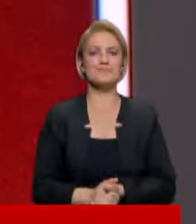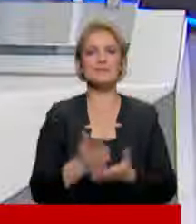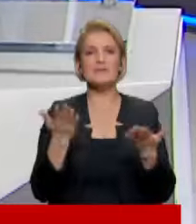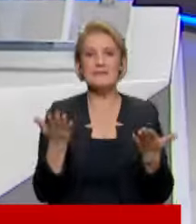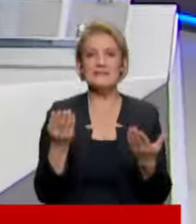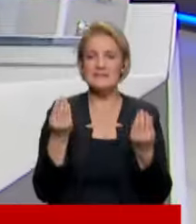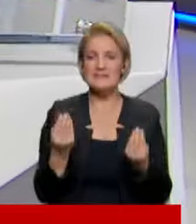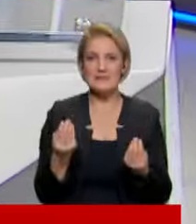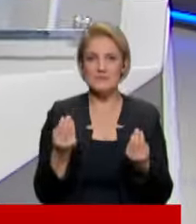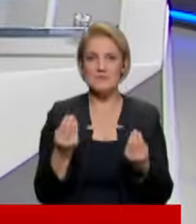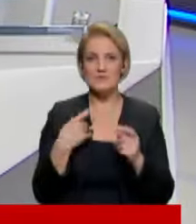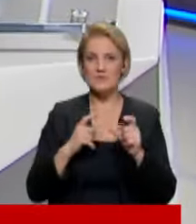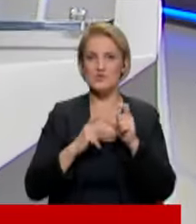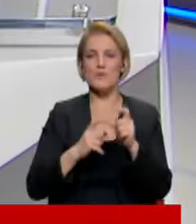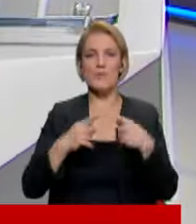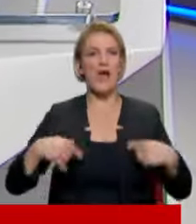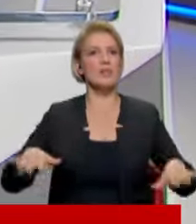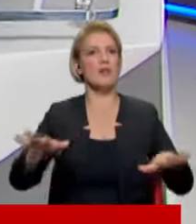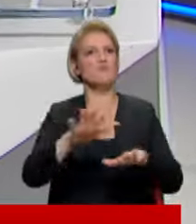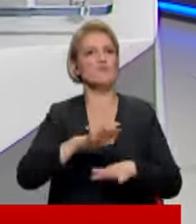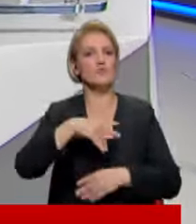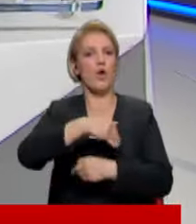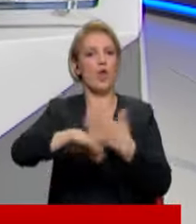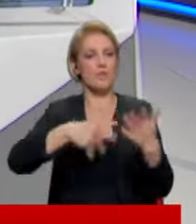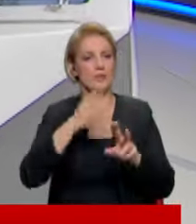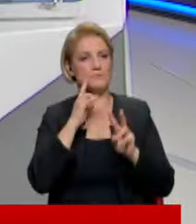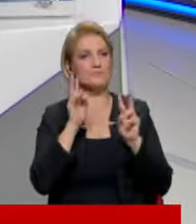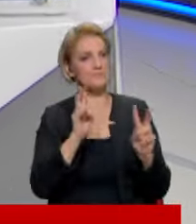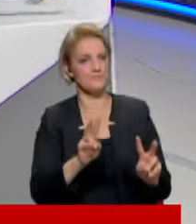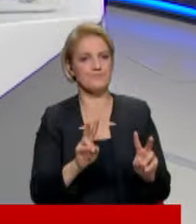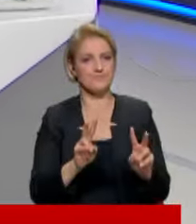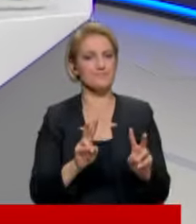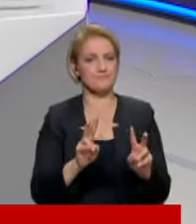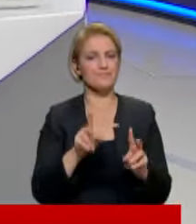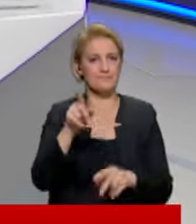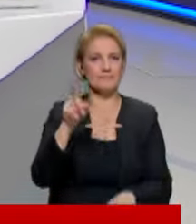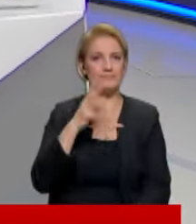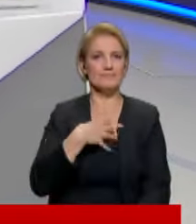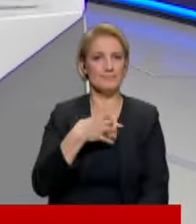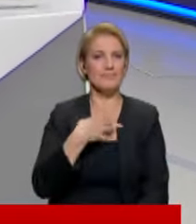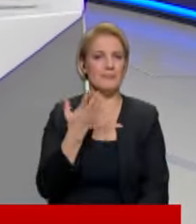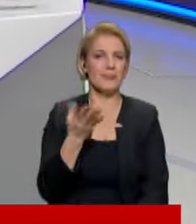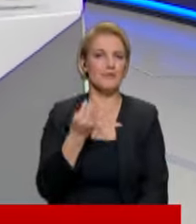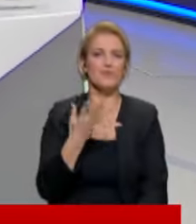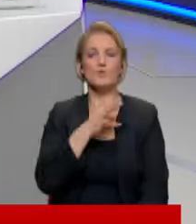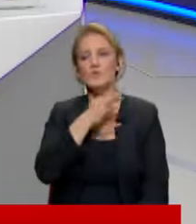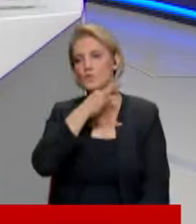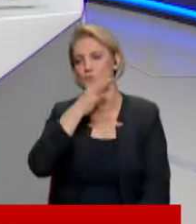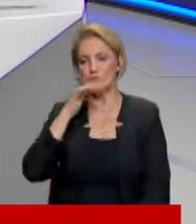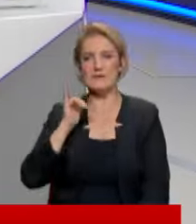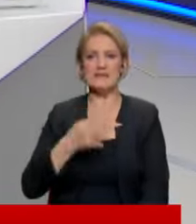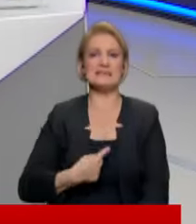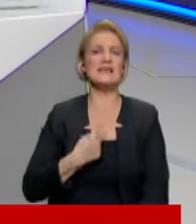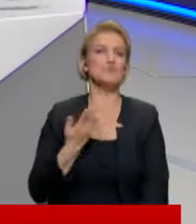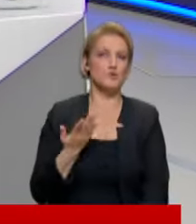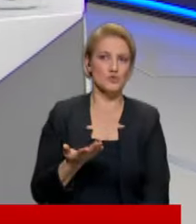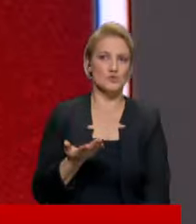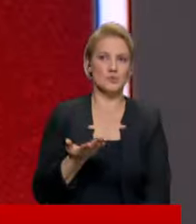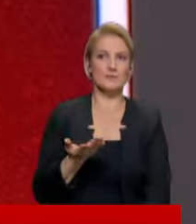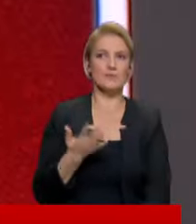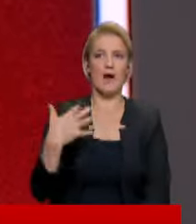nasılsınız diye soracağım ama etrafımızdaki olaylara dönüp baktığımızda Siz de kendinizi herhalde çok da huzurlu şöyle Tabii